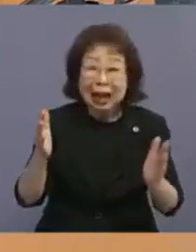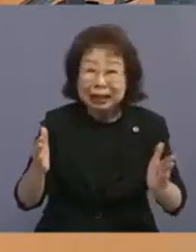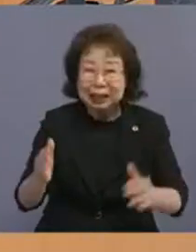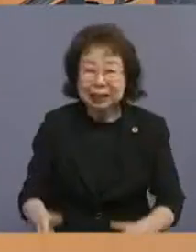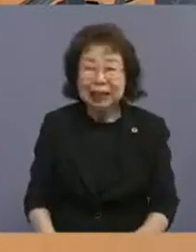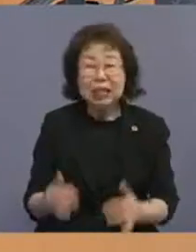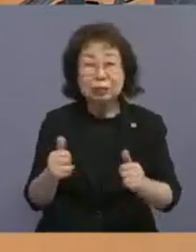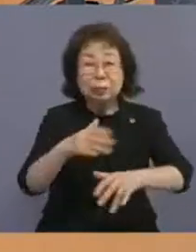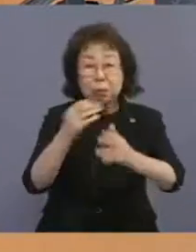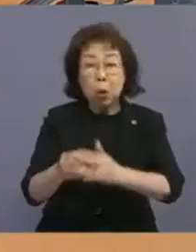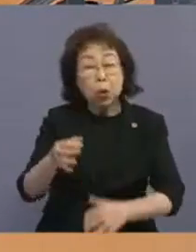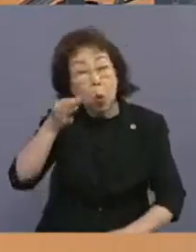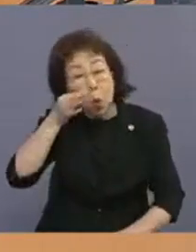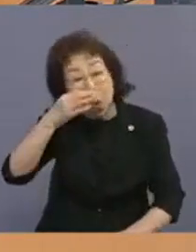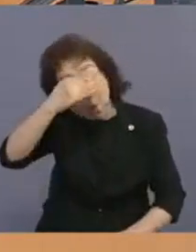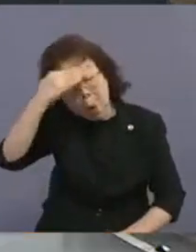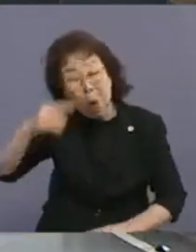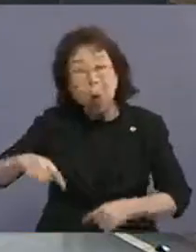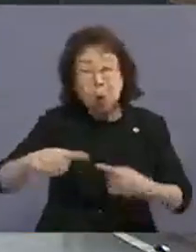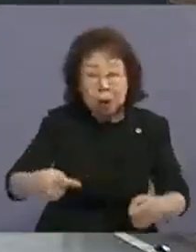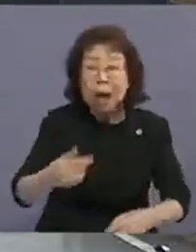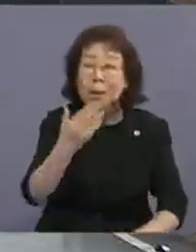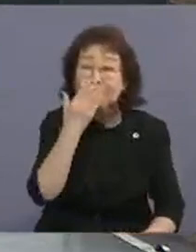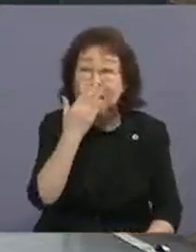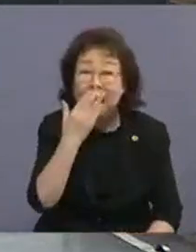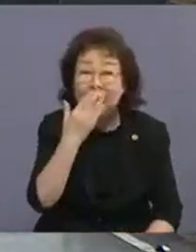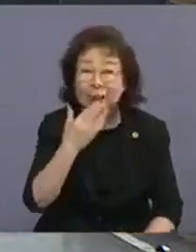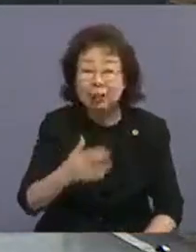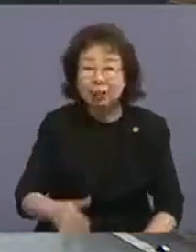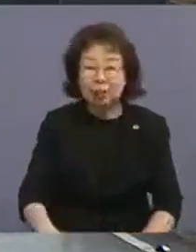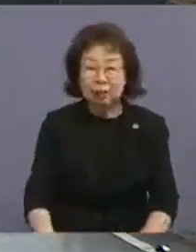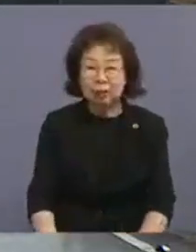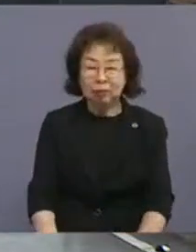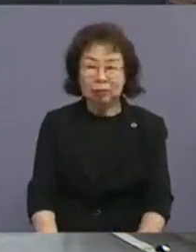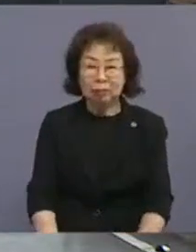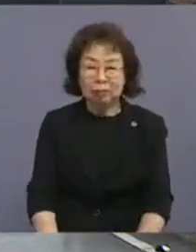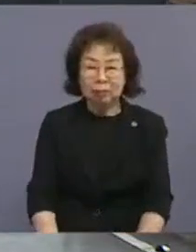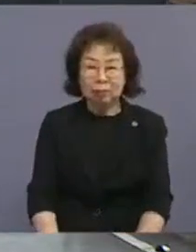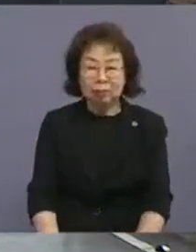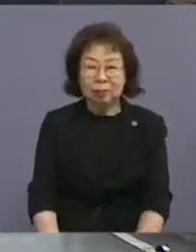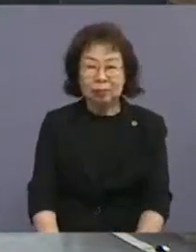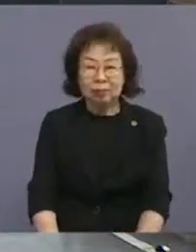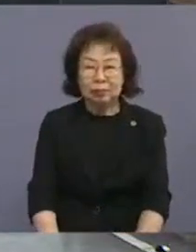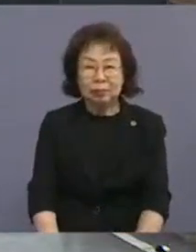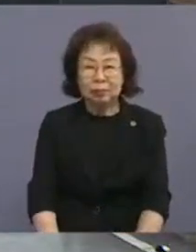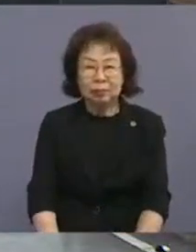시민들도 무료로 관람할 수 있습니다. KBS 뉴스 이상준입니다.